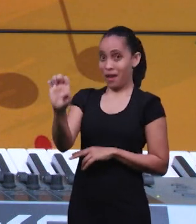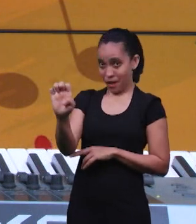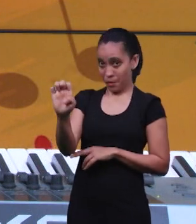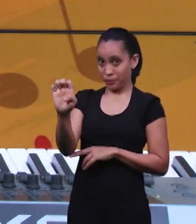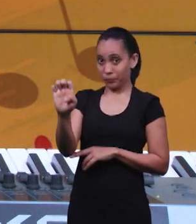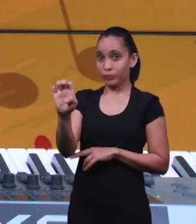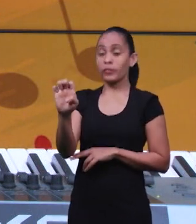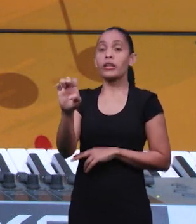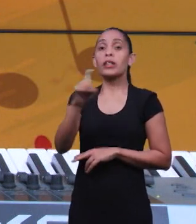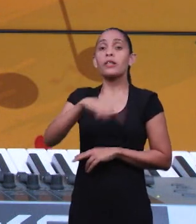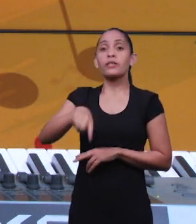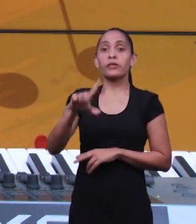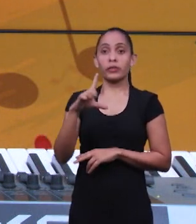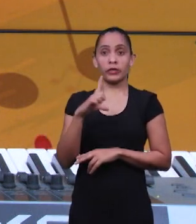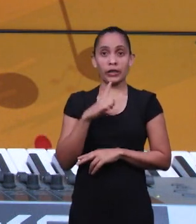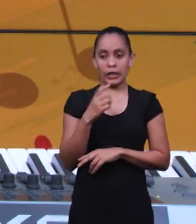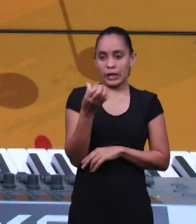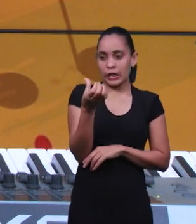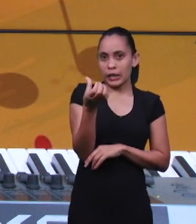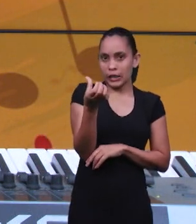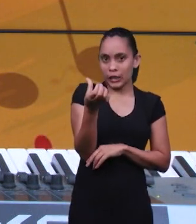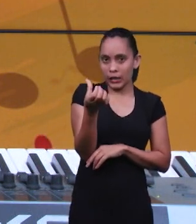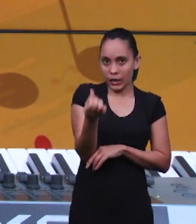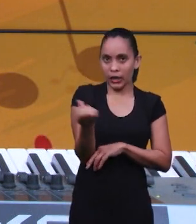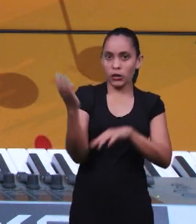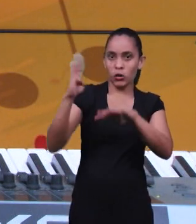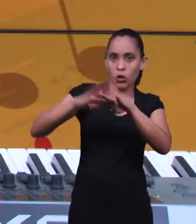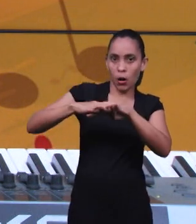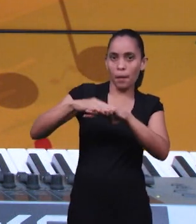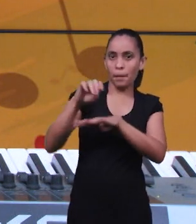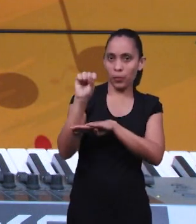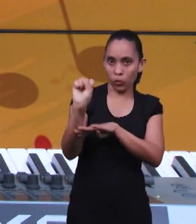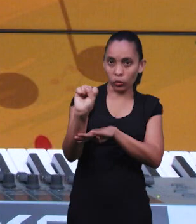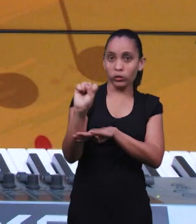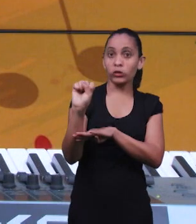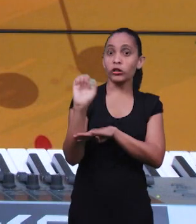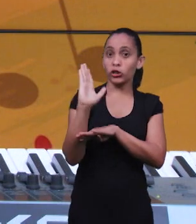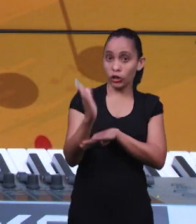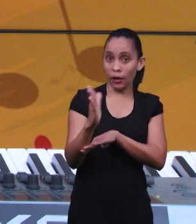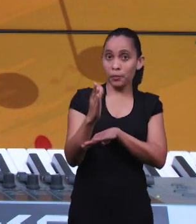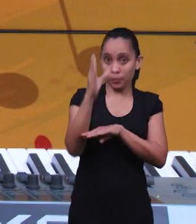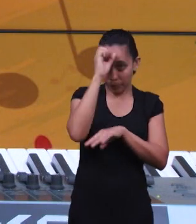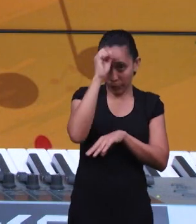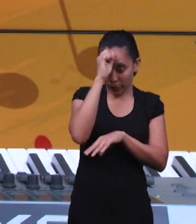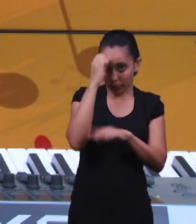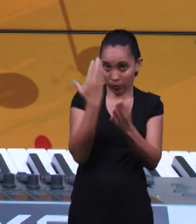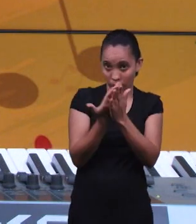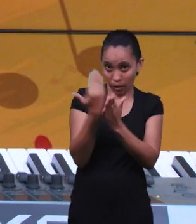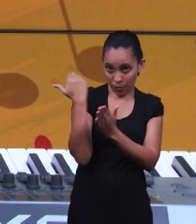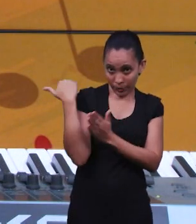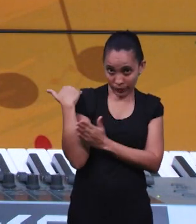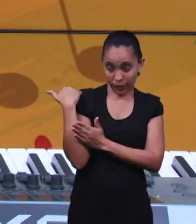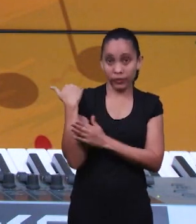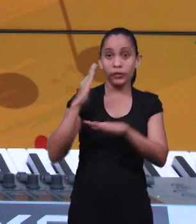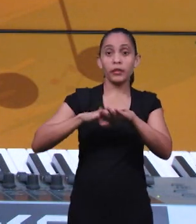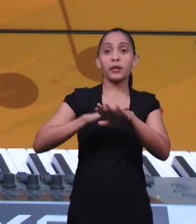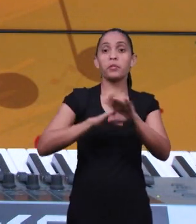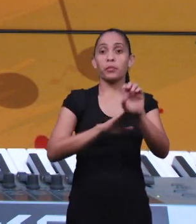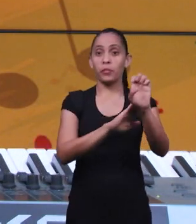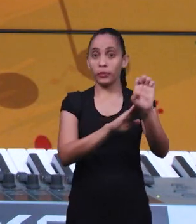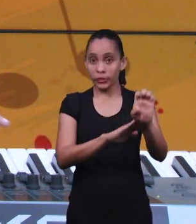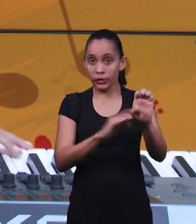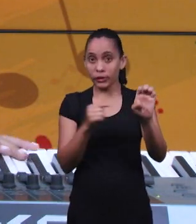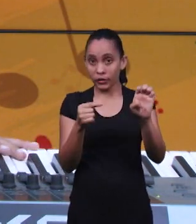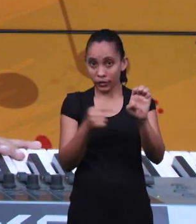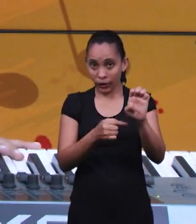majeur. Là, nous avons 6, 8, nous avons déjà parlé. La cifre qui est là, on va faire avec